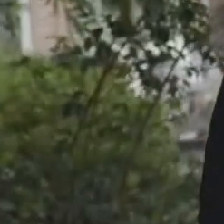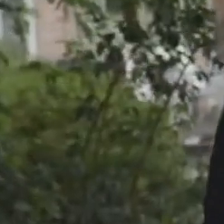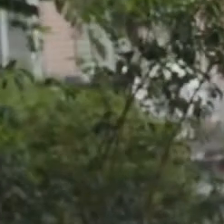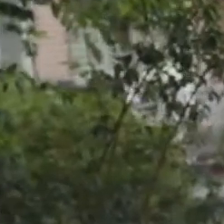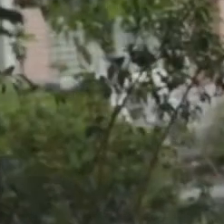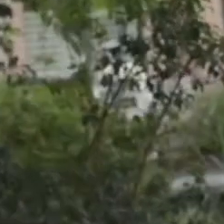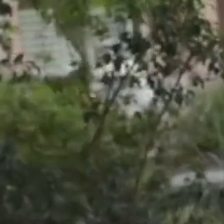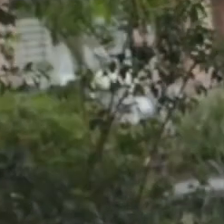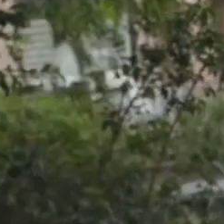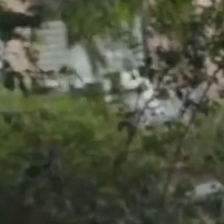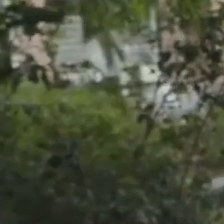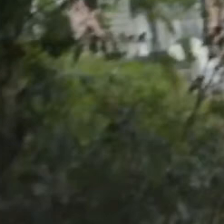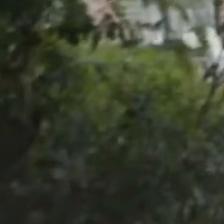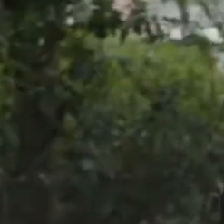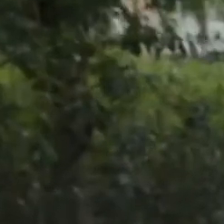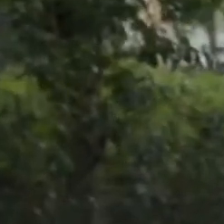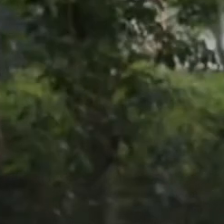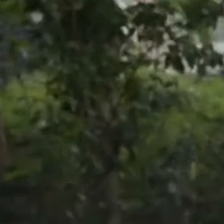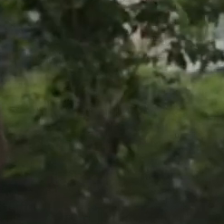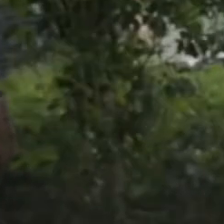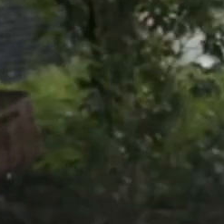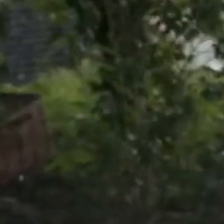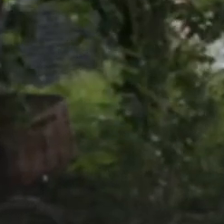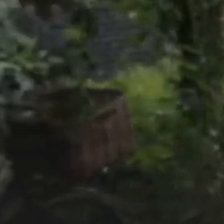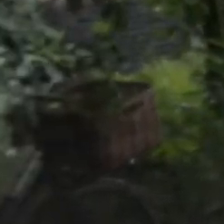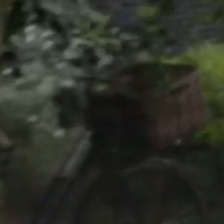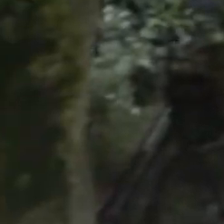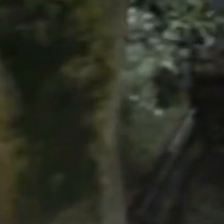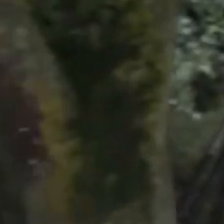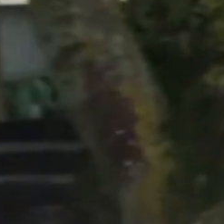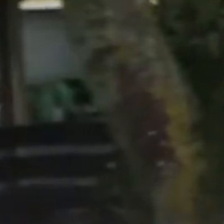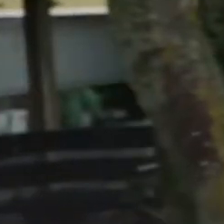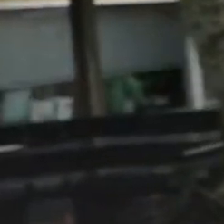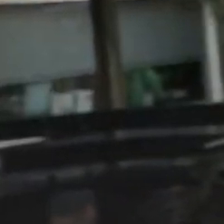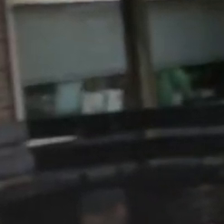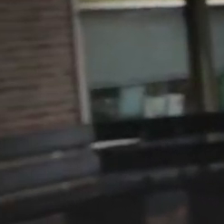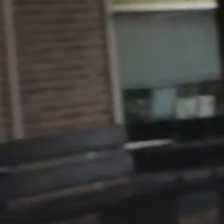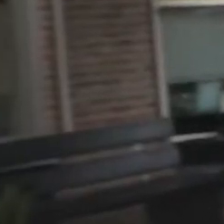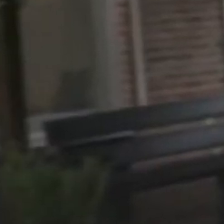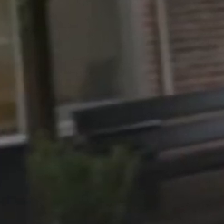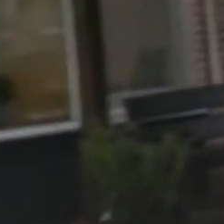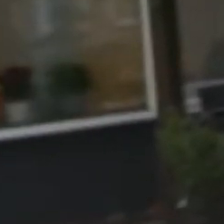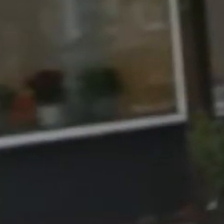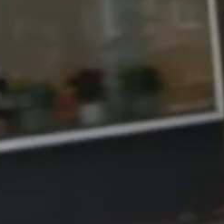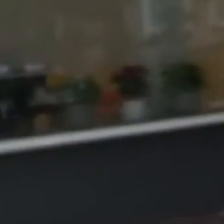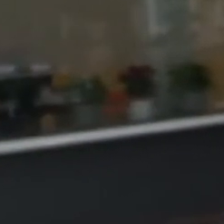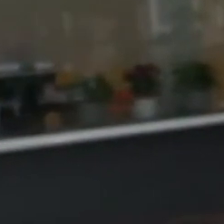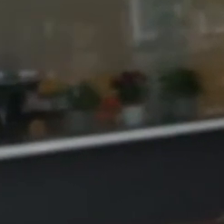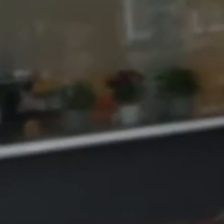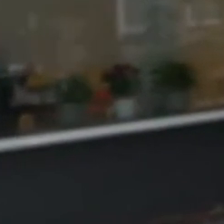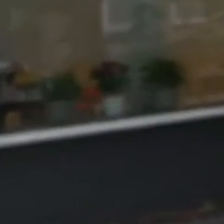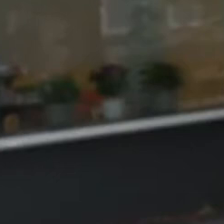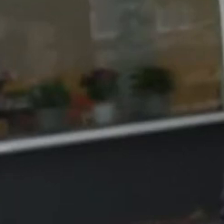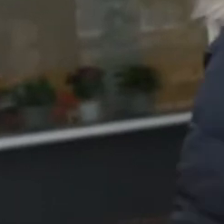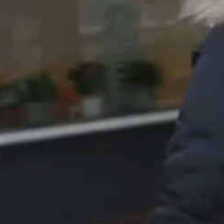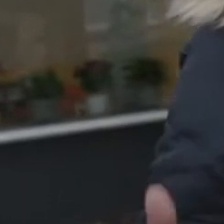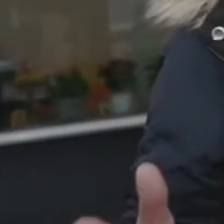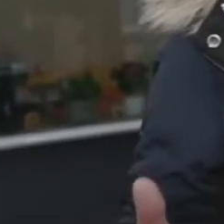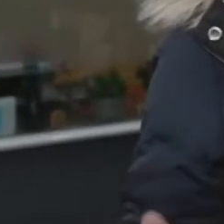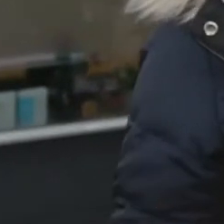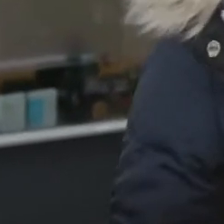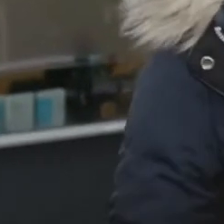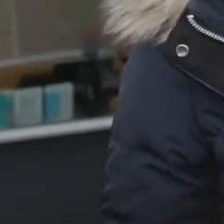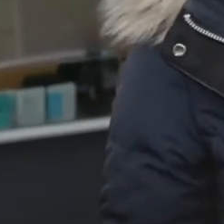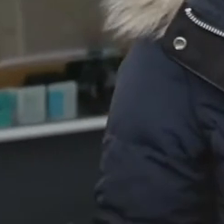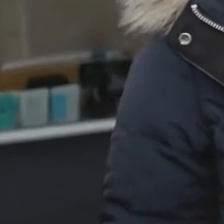vrouwen kunnen nemen als zij een eerste abortuspil hebben genomen en daar spijt van hebben en toch liever de zwangerschap intact willen houden. Ik ga het met hem